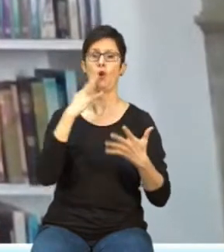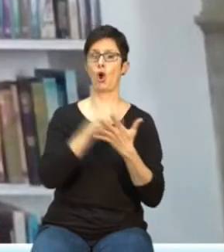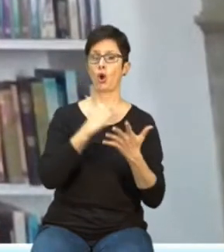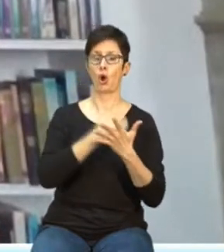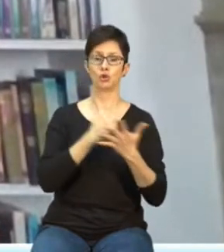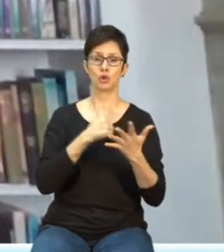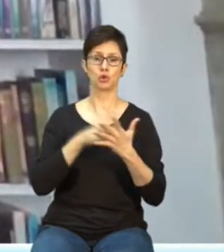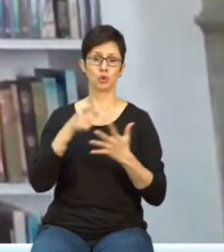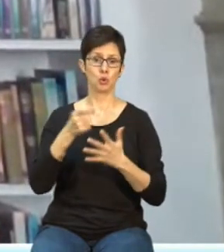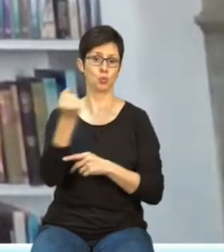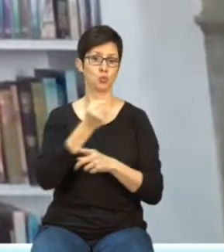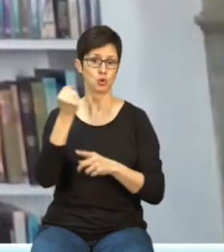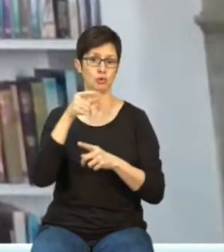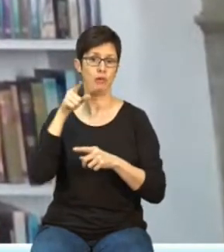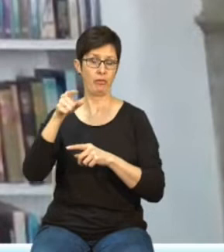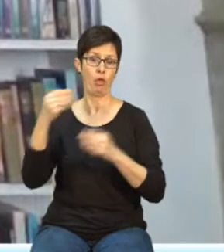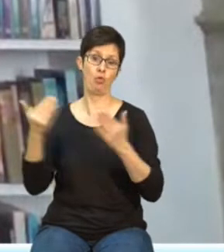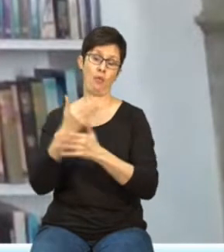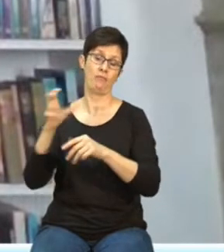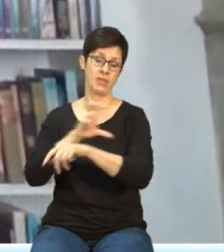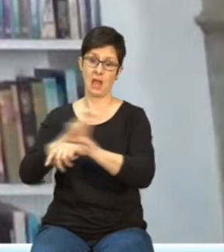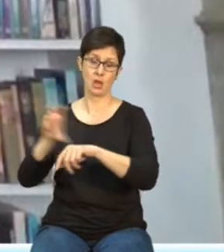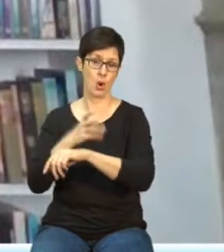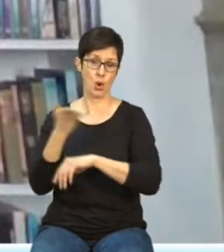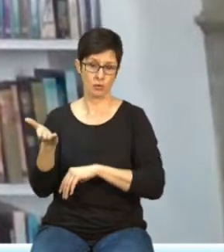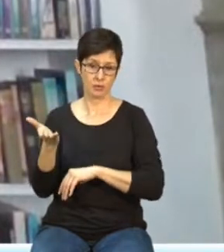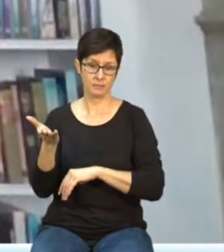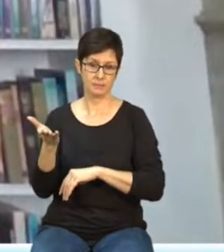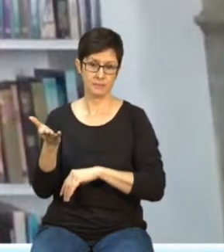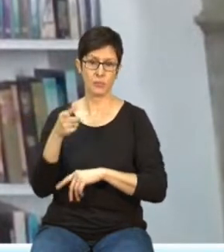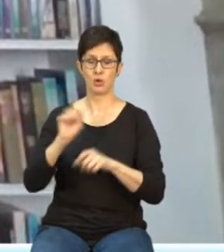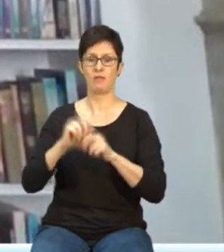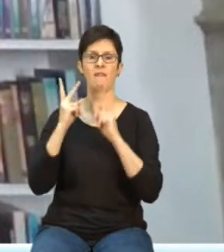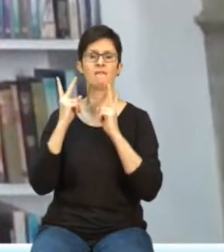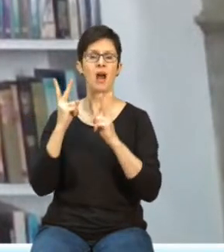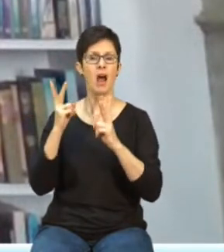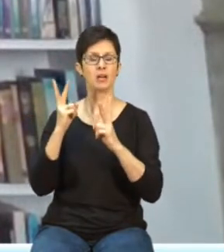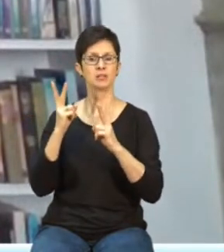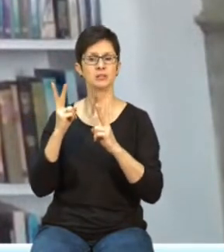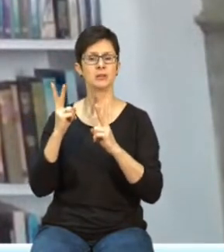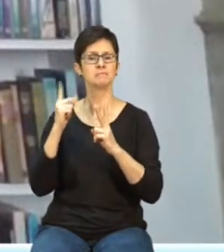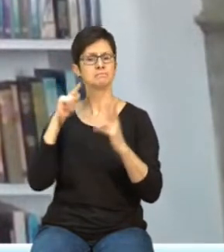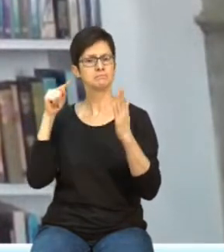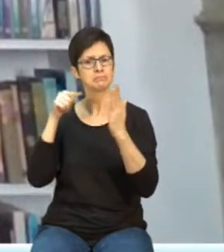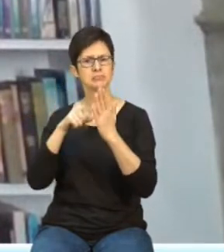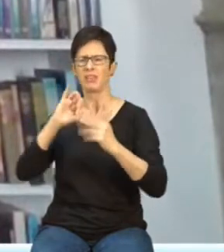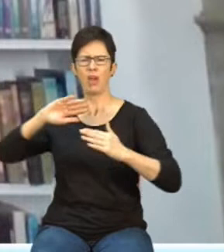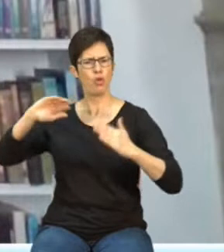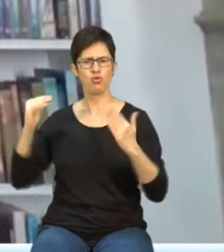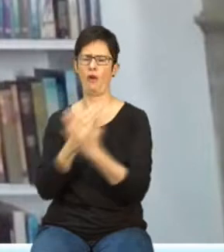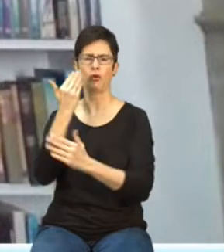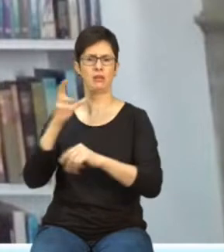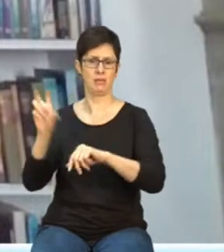płynących ze stosowania danej technologii myślę że jest to ważne szczególnie w kontekście tych najnowocześniejszych